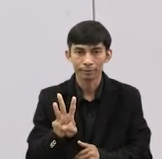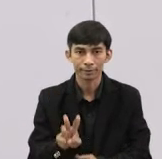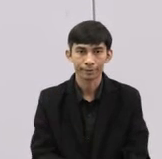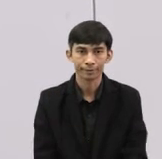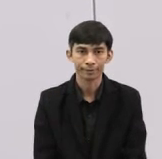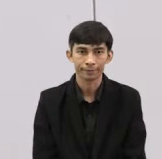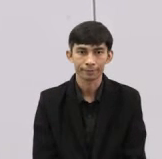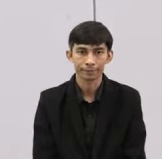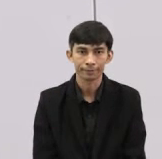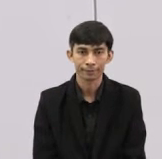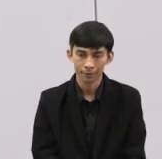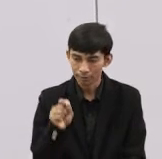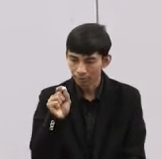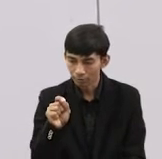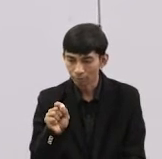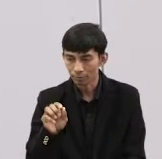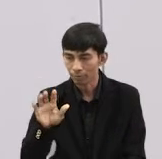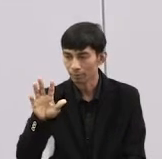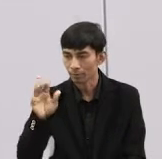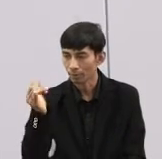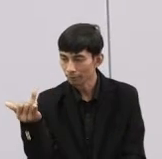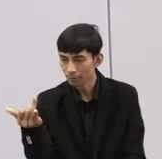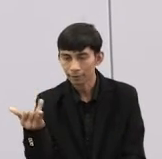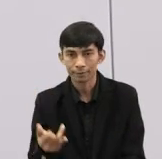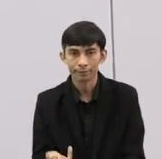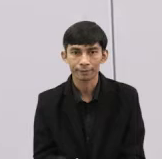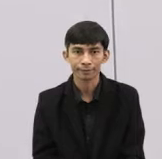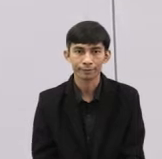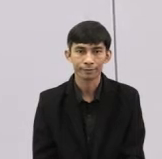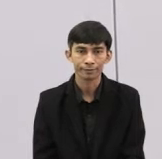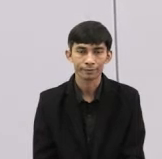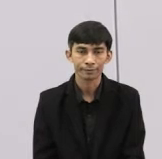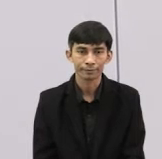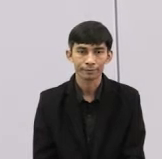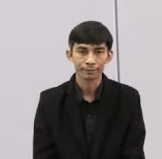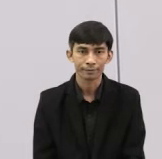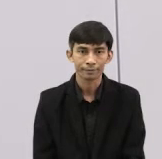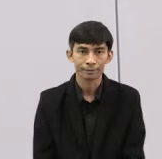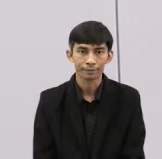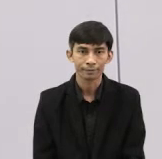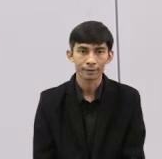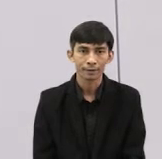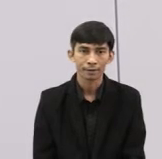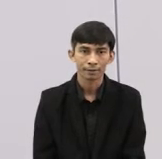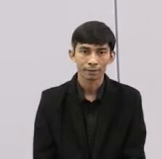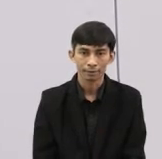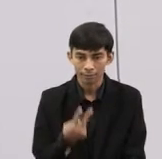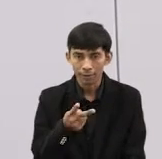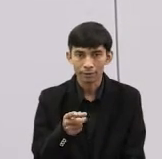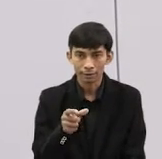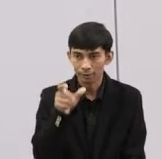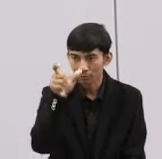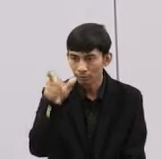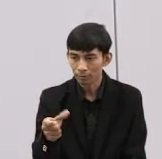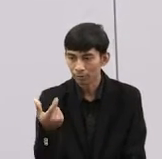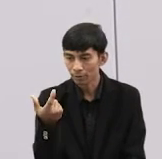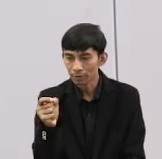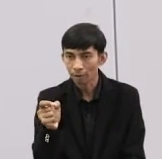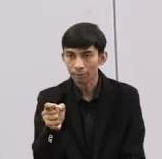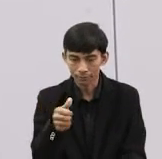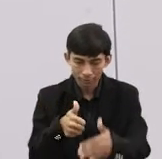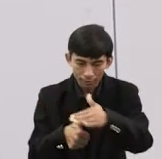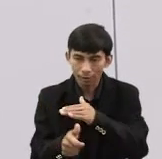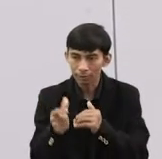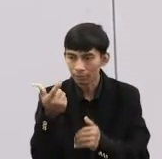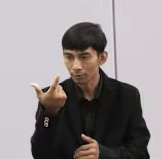chói pram pi chà chẳng còn mơ thật ta tung phiệt đọc nơi kào ông tung phiệt đọc được nơi chà cứ lấy pram